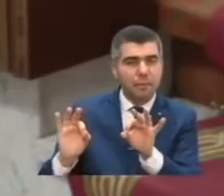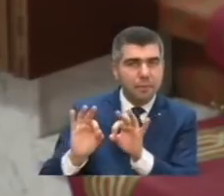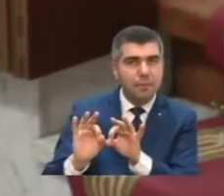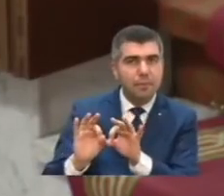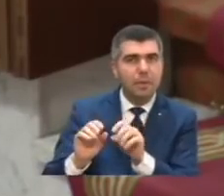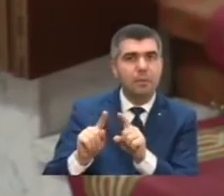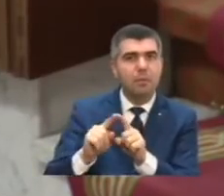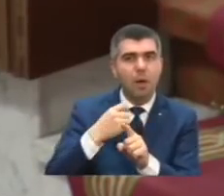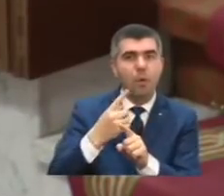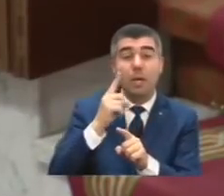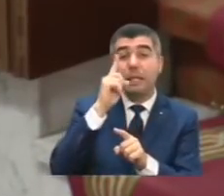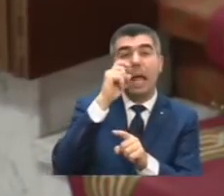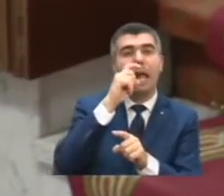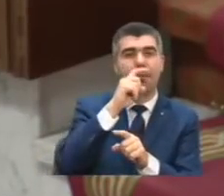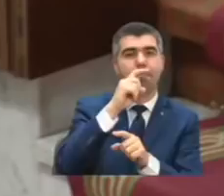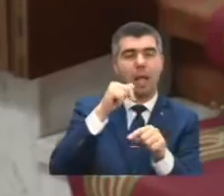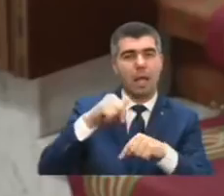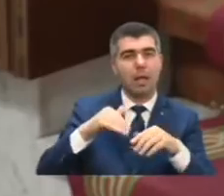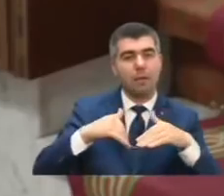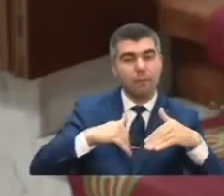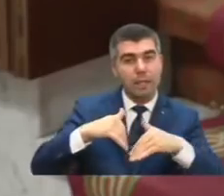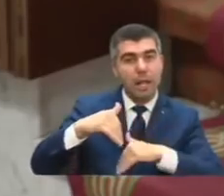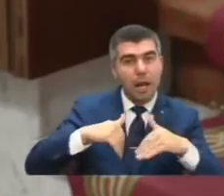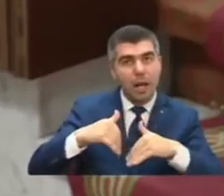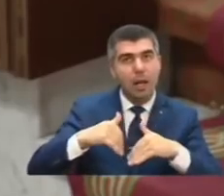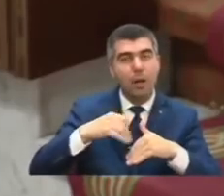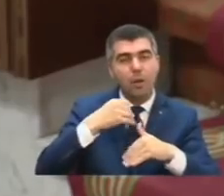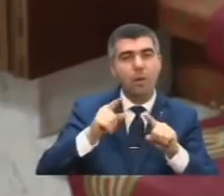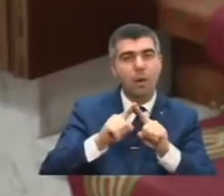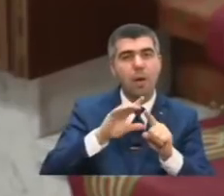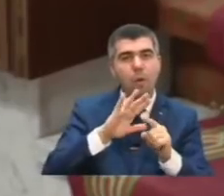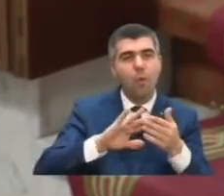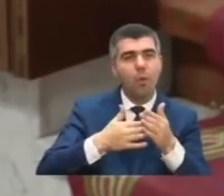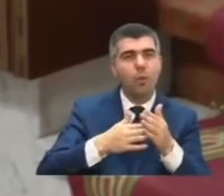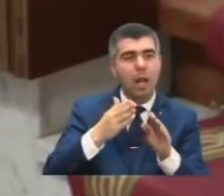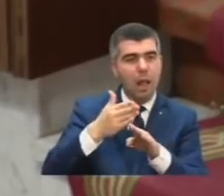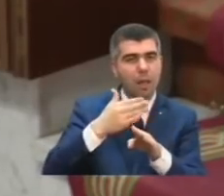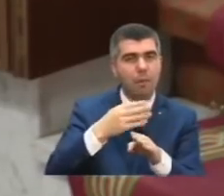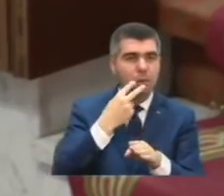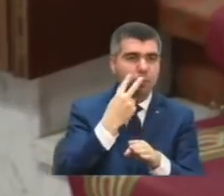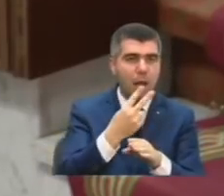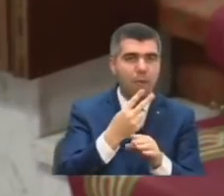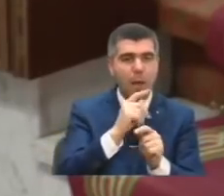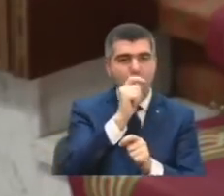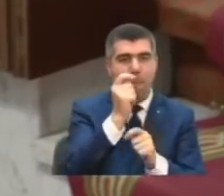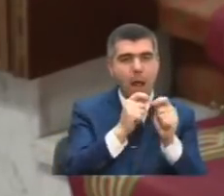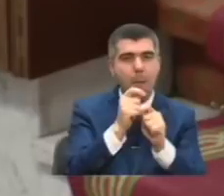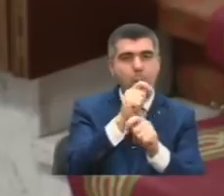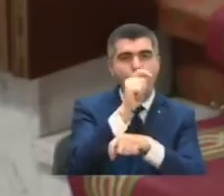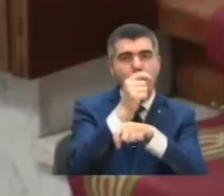المحاور الطرقيه الصعبه التي تستلزم ربما لان ملي تنديروا لاكتواليزاسيون تلقاو البعض منها تيولي